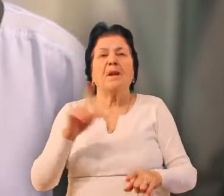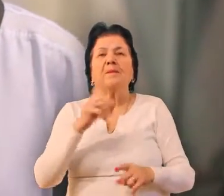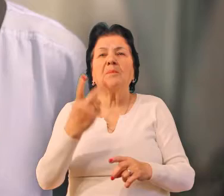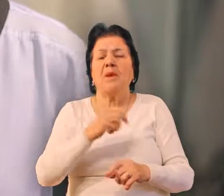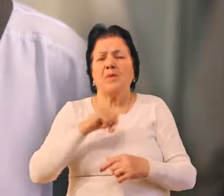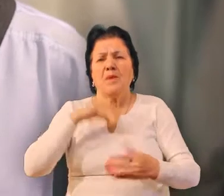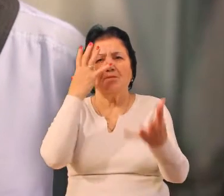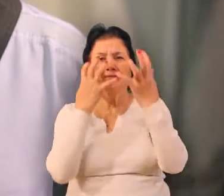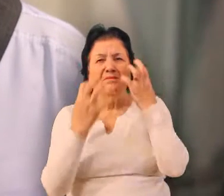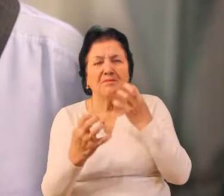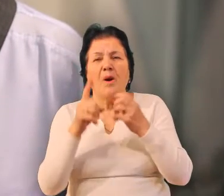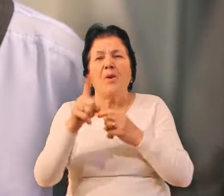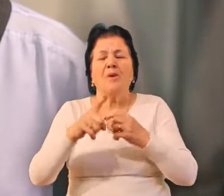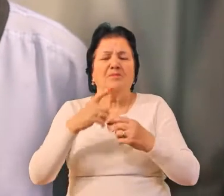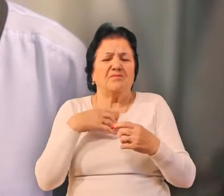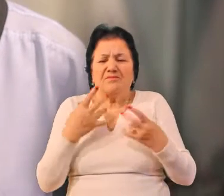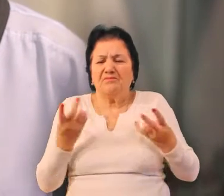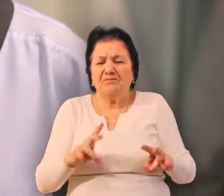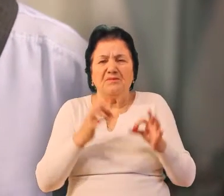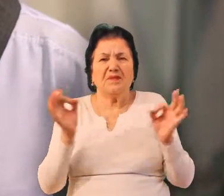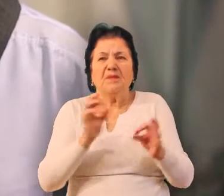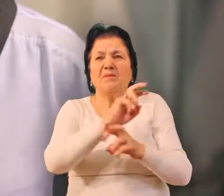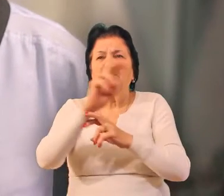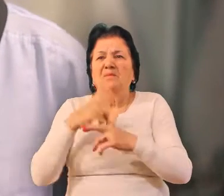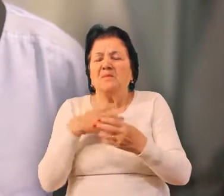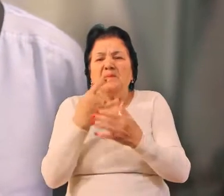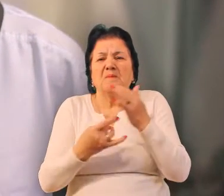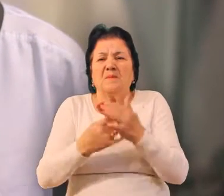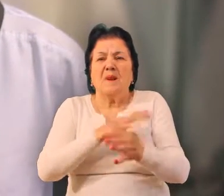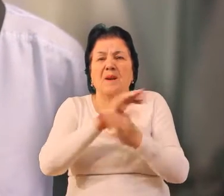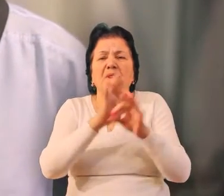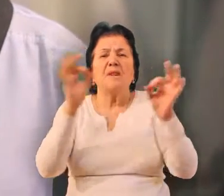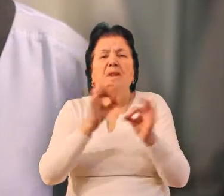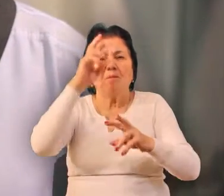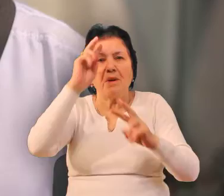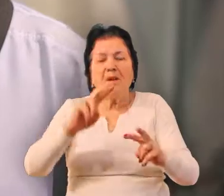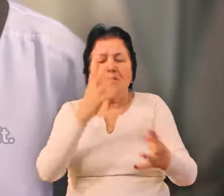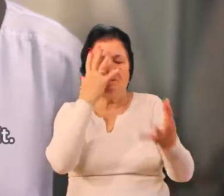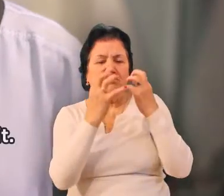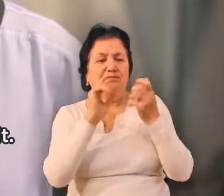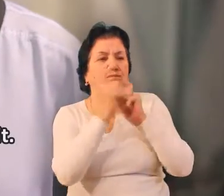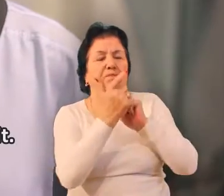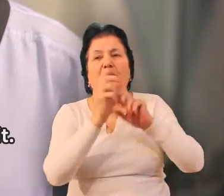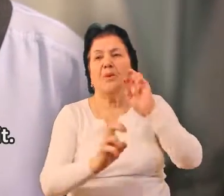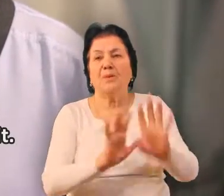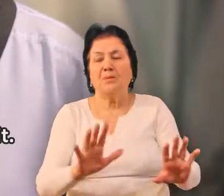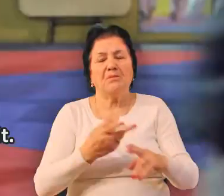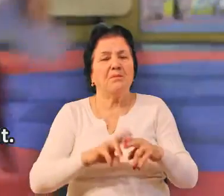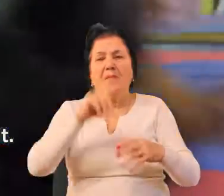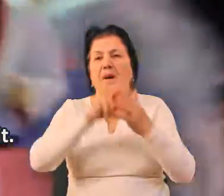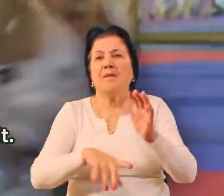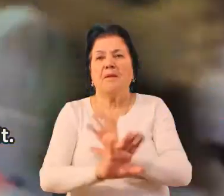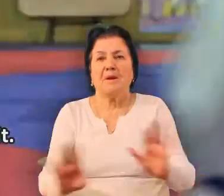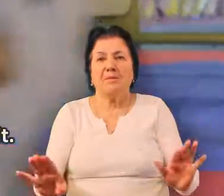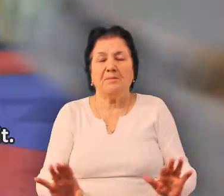özümə qapanıb, yəni, mən bacarıqsızam deyə, mən belə fiziki məhdudiyyətliyəm deyə, heç nə bacarmaram deyə qapanıb